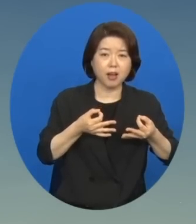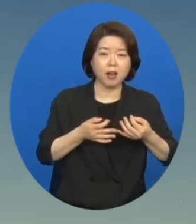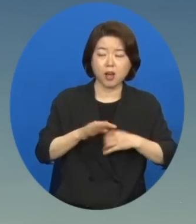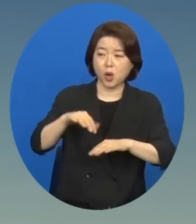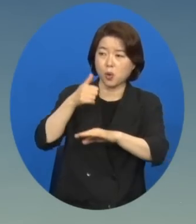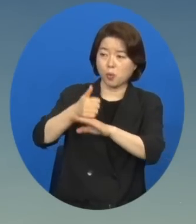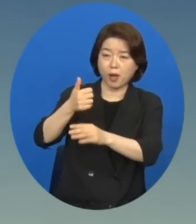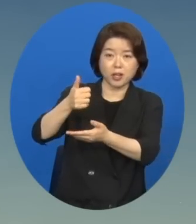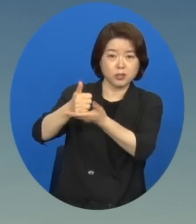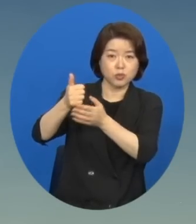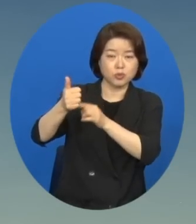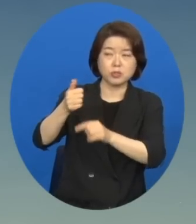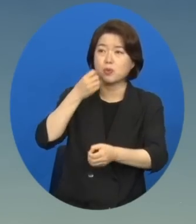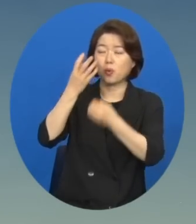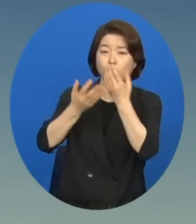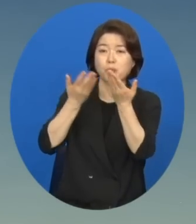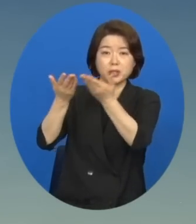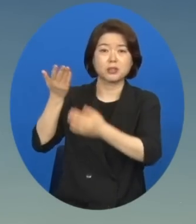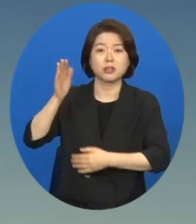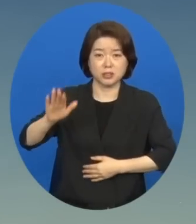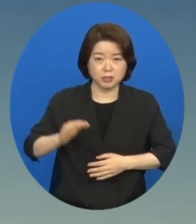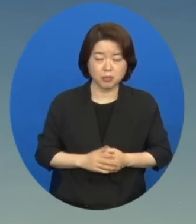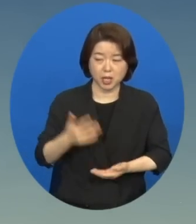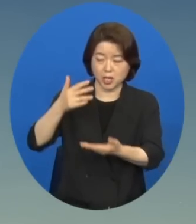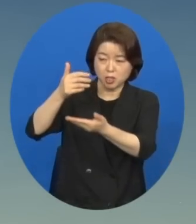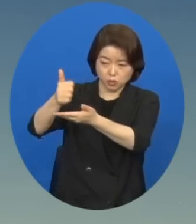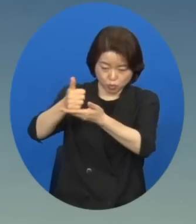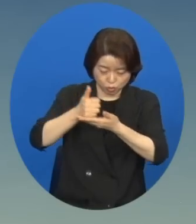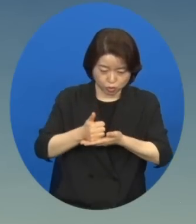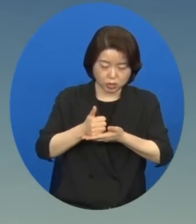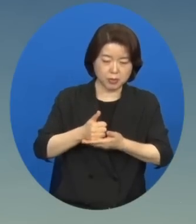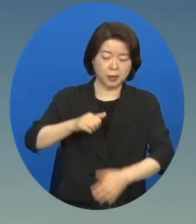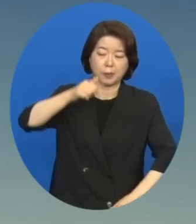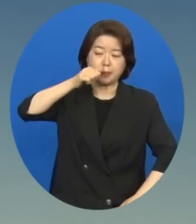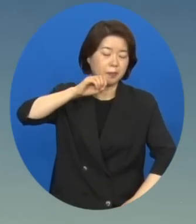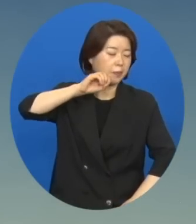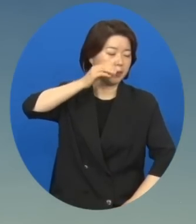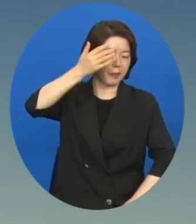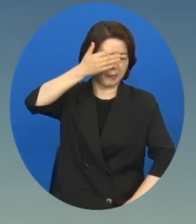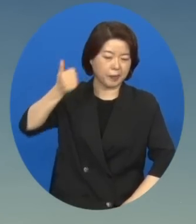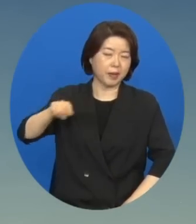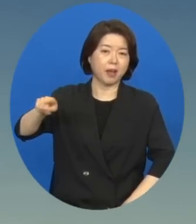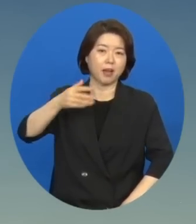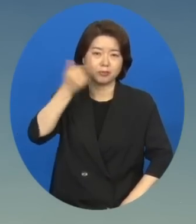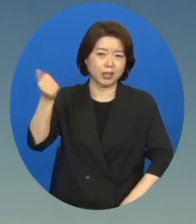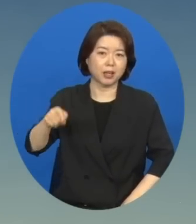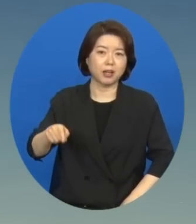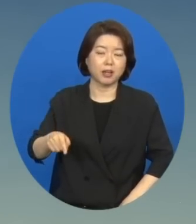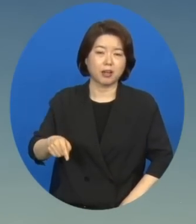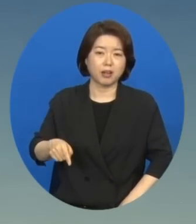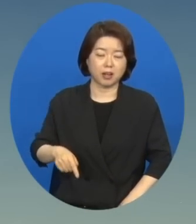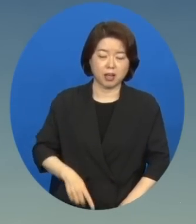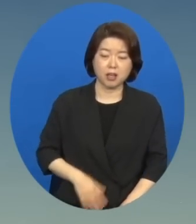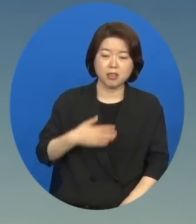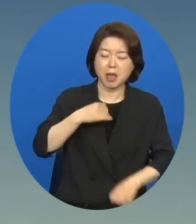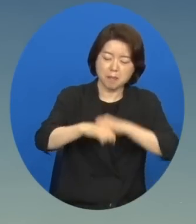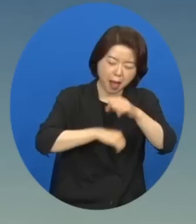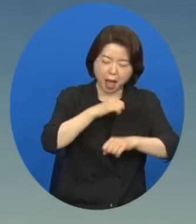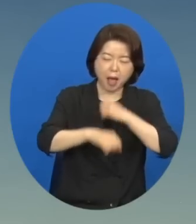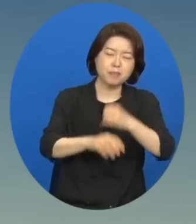왕이신 주님이라고 고백하면서도 그 주님을 무시하며 살았던 거예요. 할 말 안 할 말 다